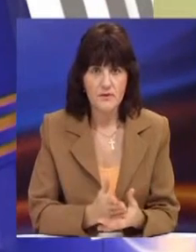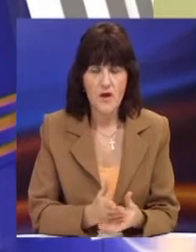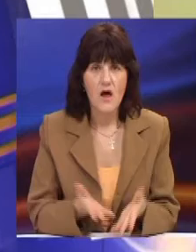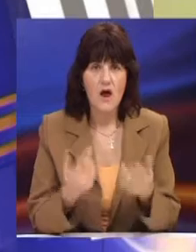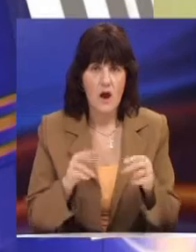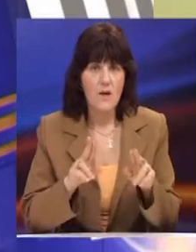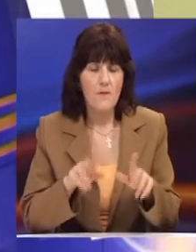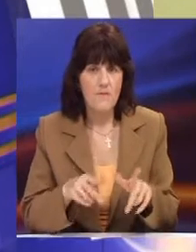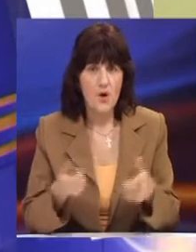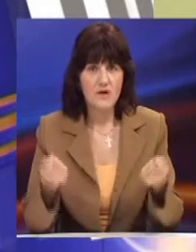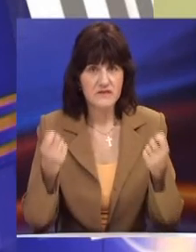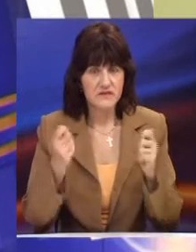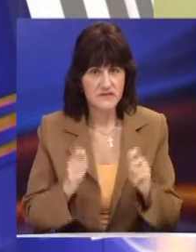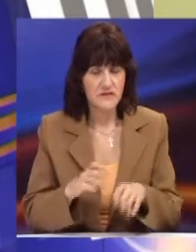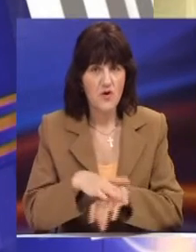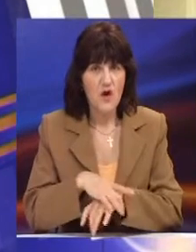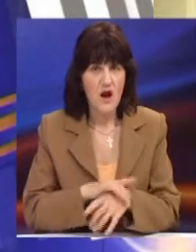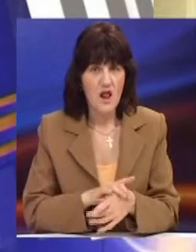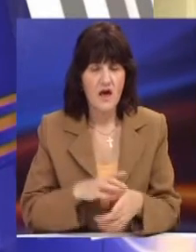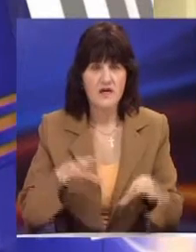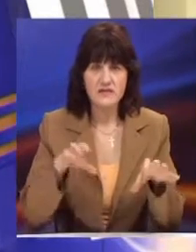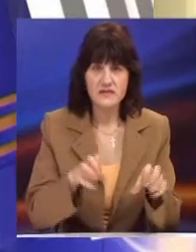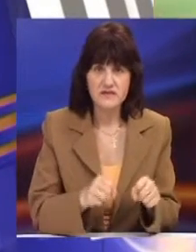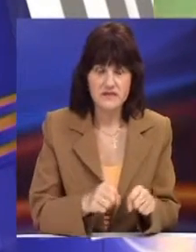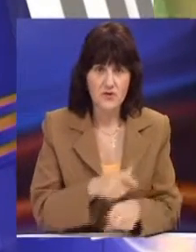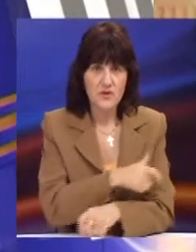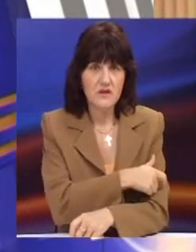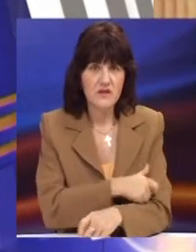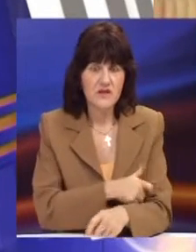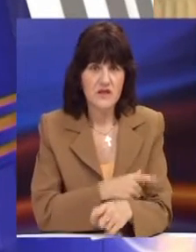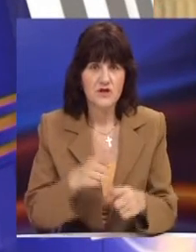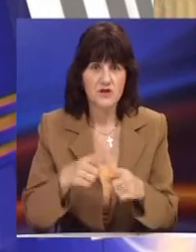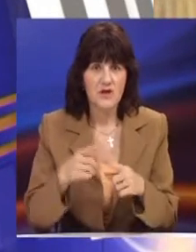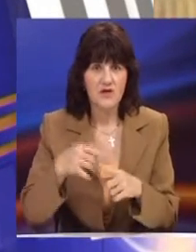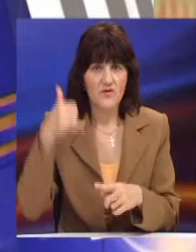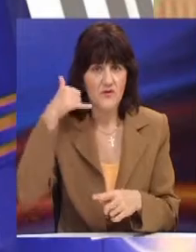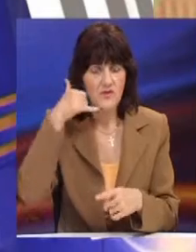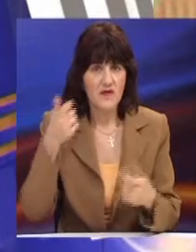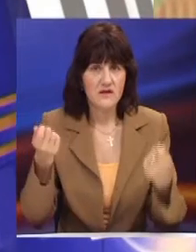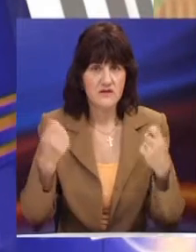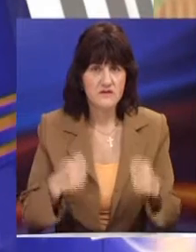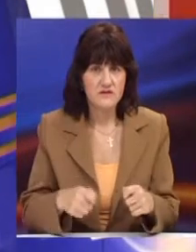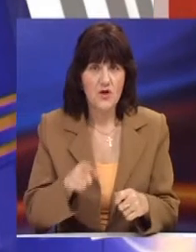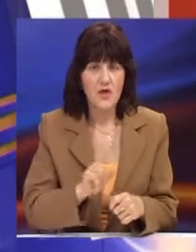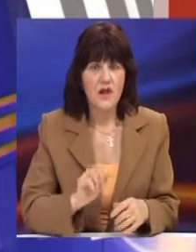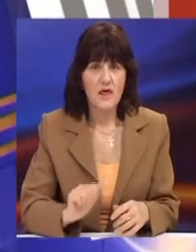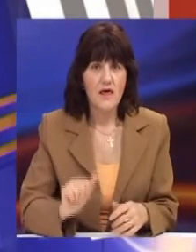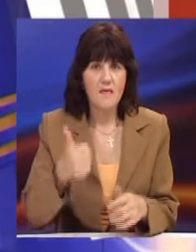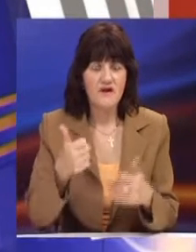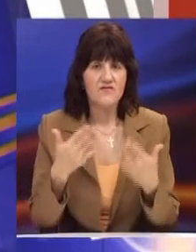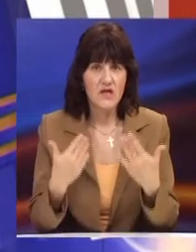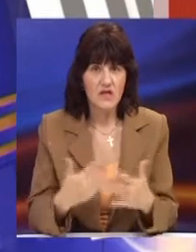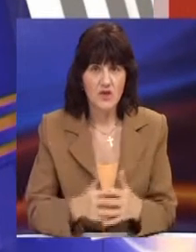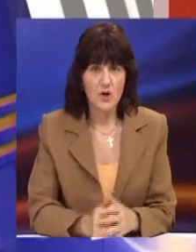dešavalo, ali da mogu da zaključe da je lekarska ekipa bila zauzeta, a da je dežurni tehničar koji prima pozive zaključio da nije reč o prvom